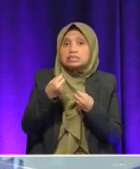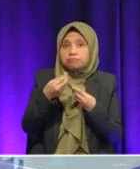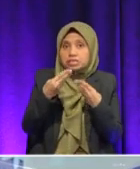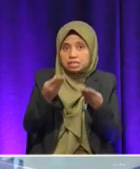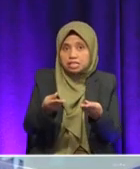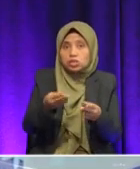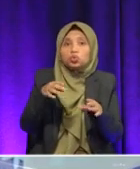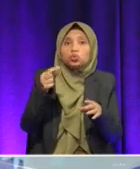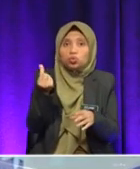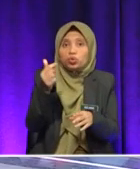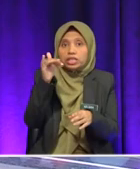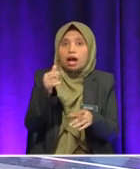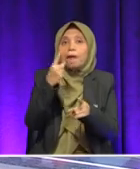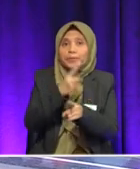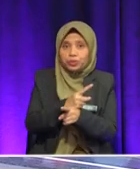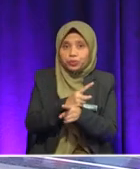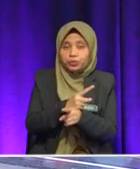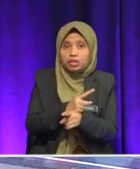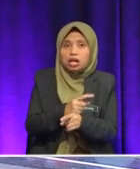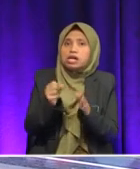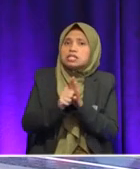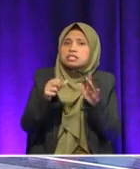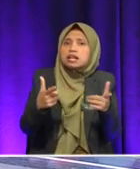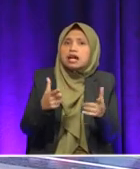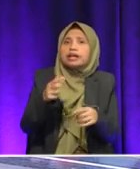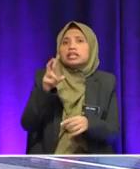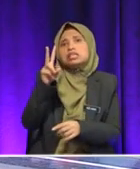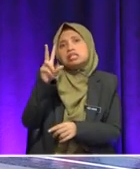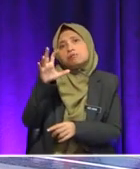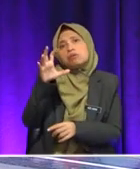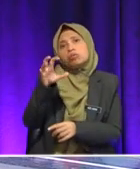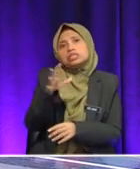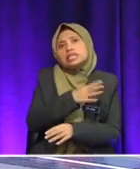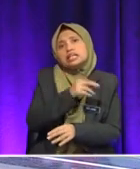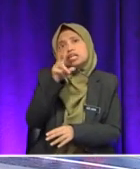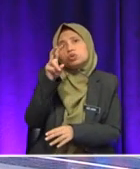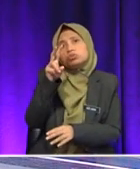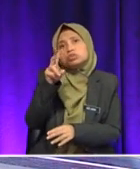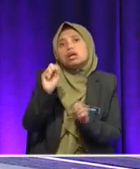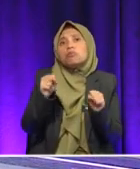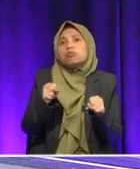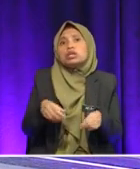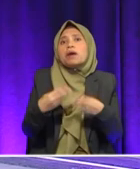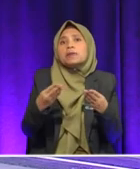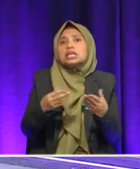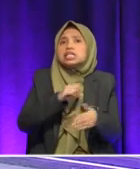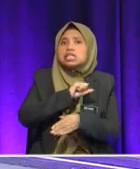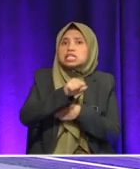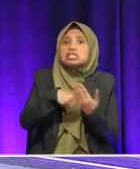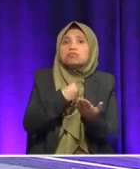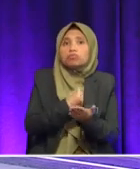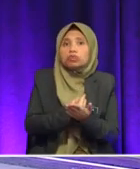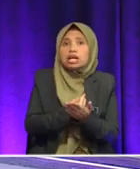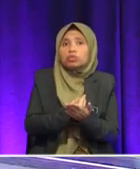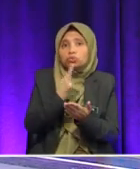nah oke baiklah mungkin si kumpulin pagi sedikit kesimpulan apa yang kita baca pada